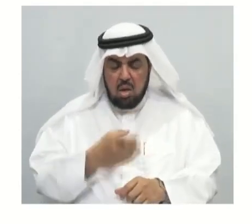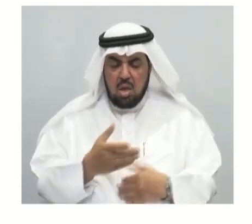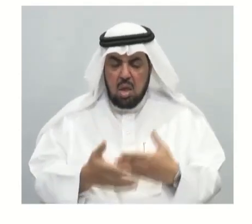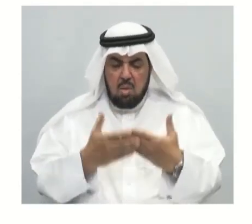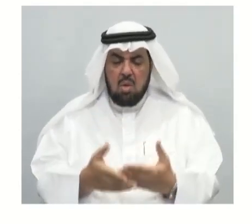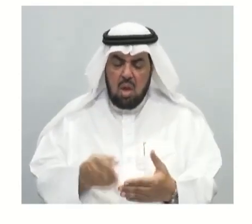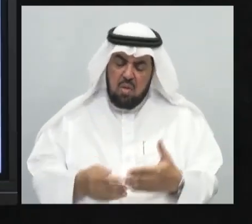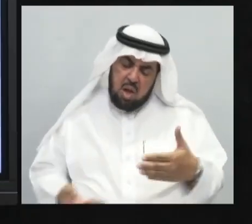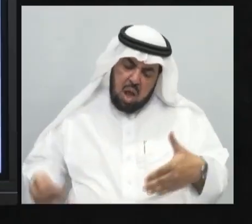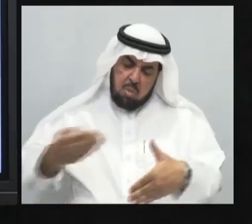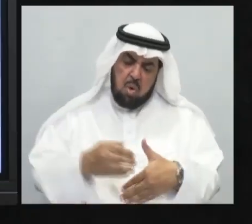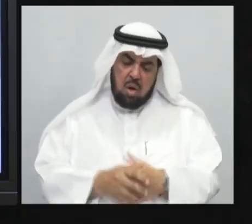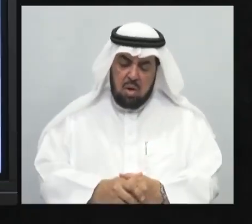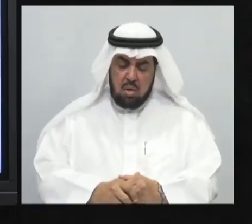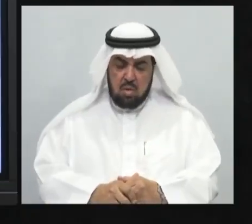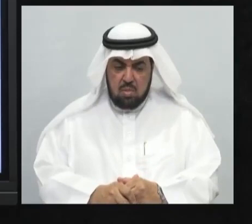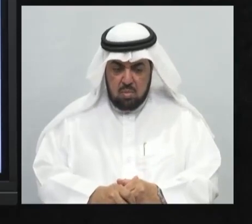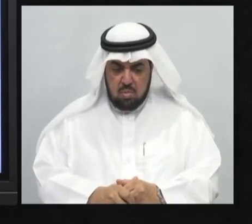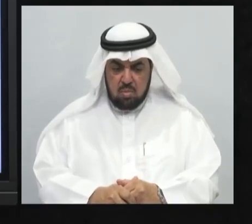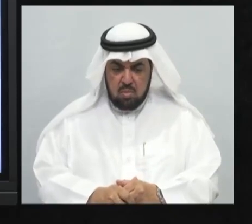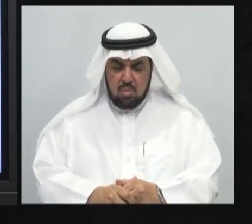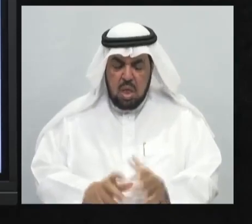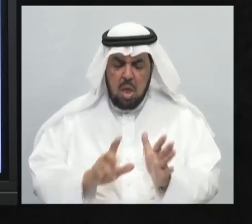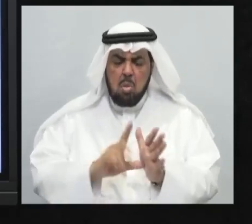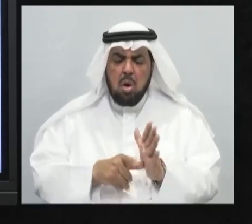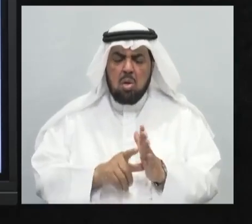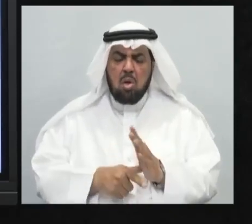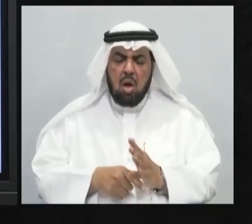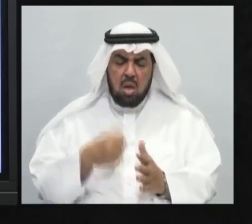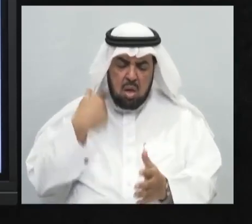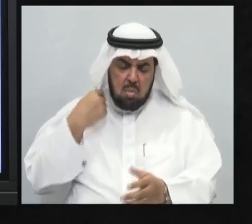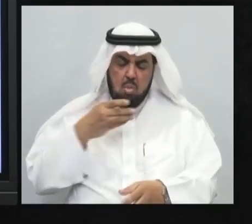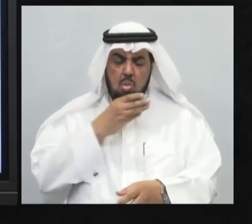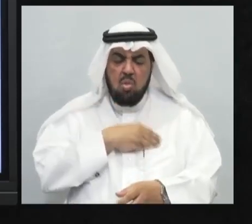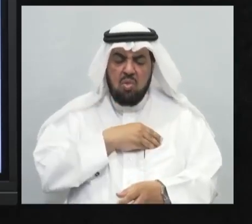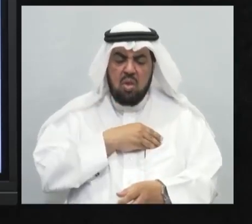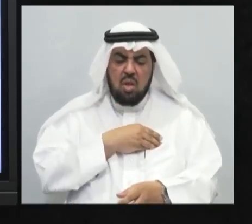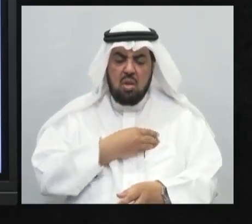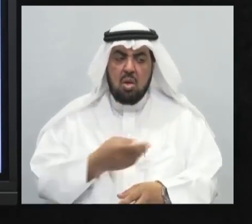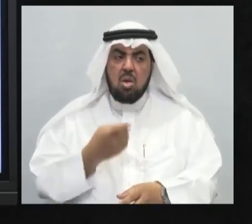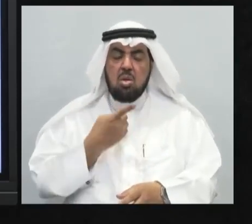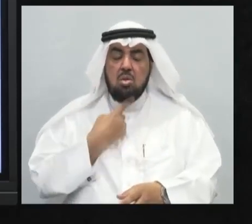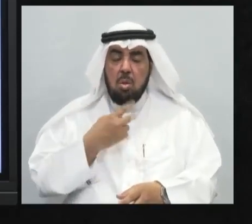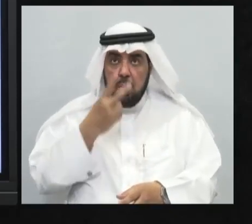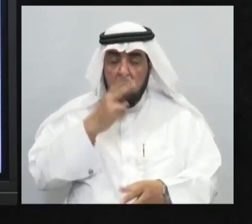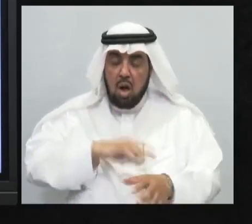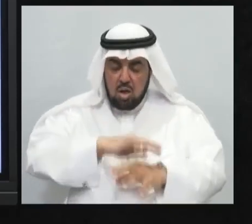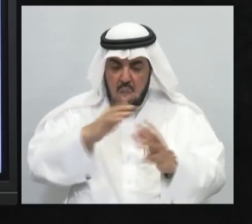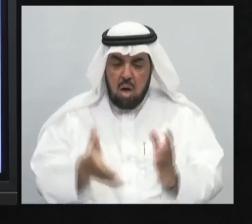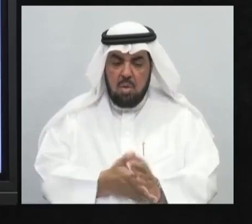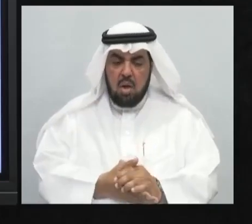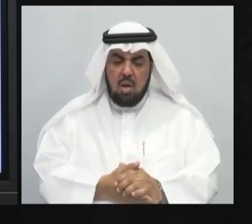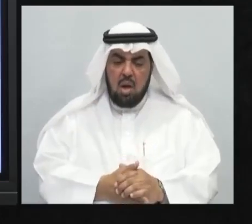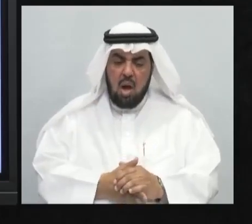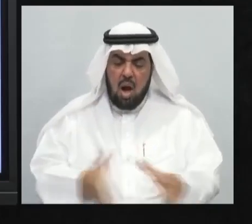احيانا في الملحق بمعنى هذه المخططات مفيده لمن يريد بنظره شامله